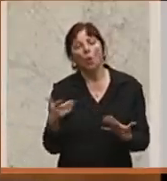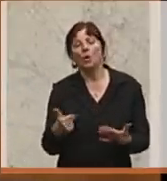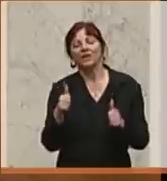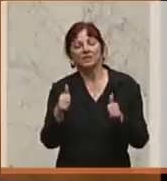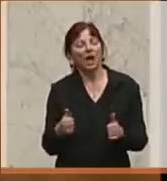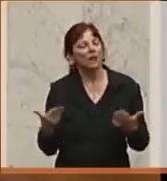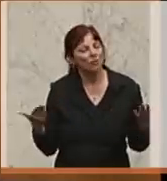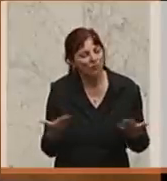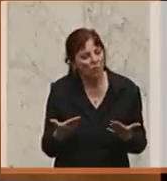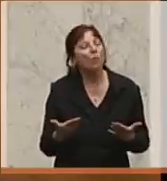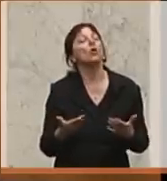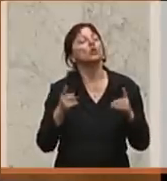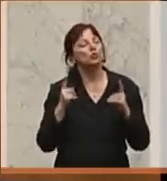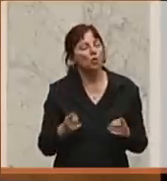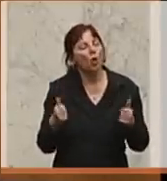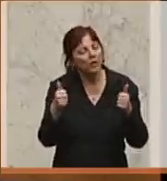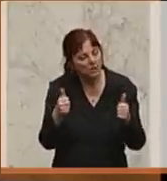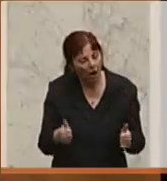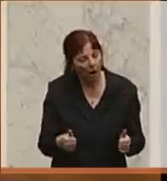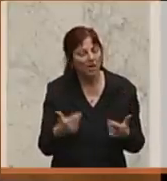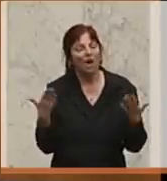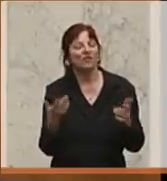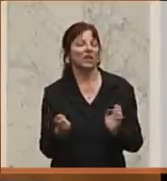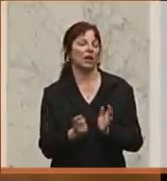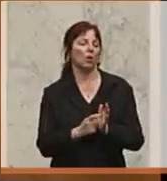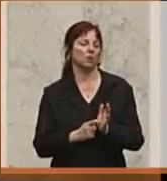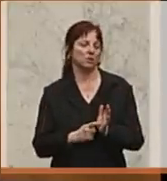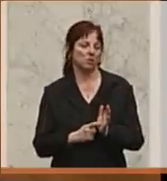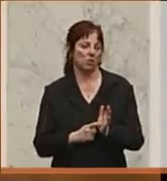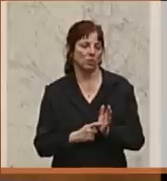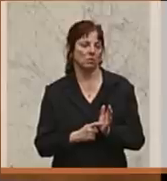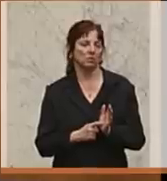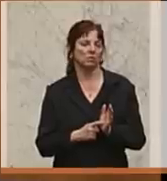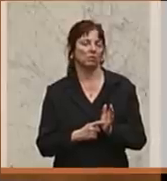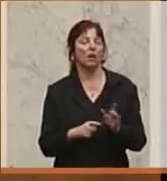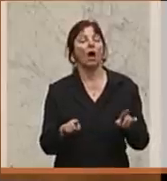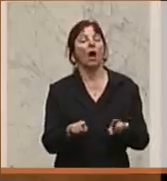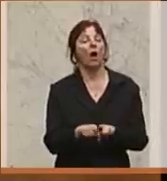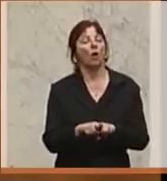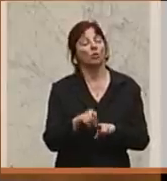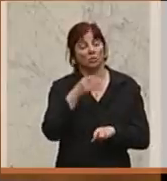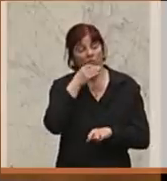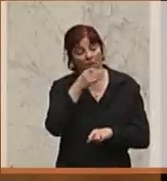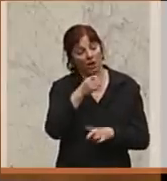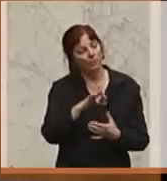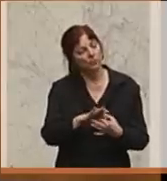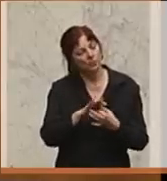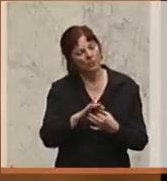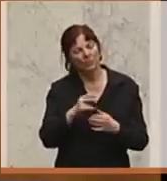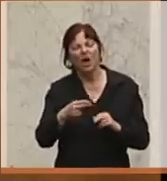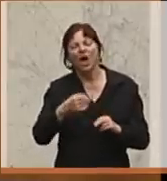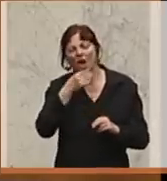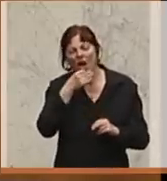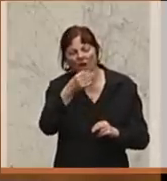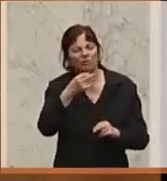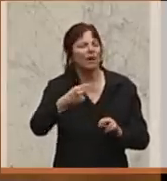welche Konditionen ausverhandelt werden, als auch genauso für die Frage, in welcher Form die Anfragebeantwortung ins